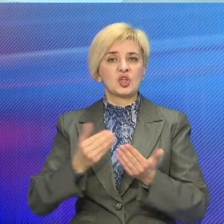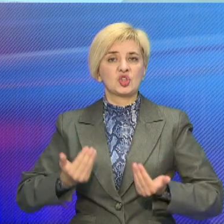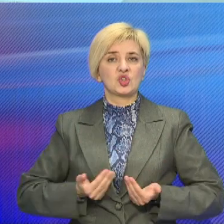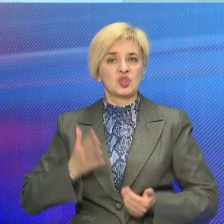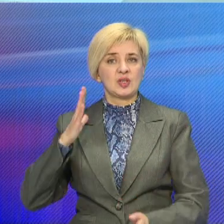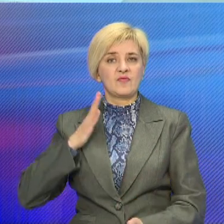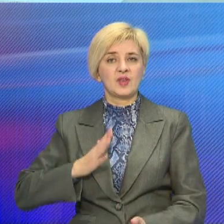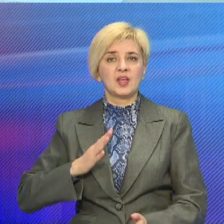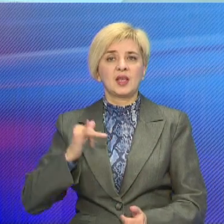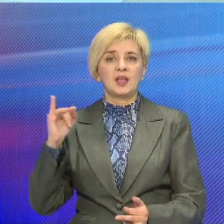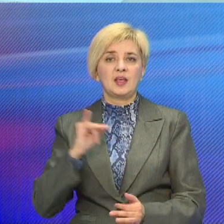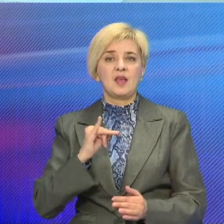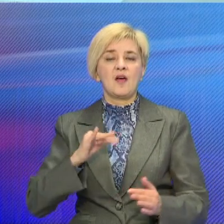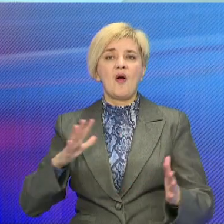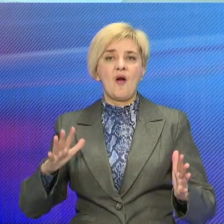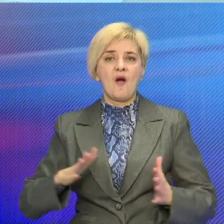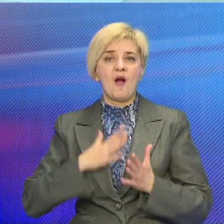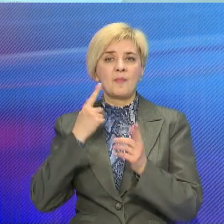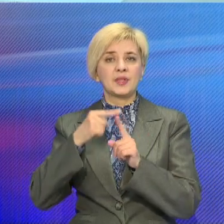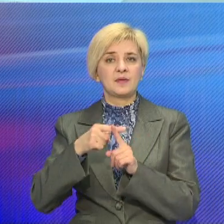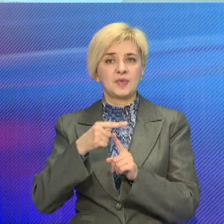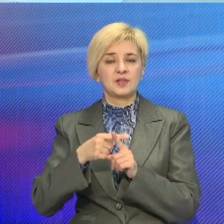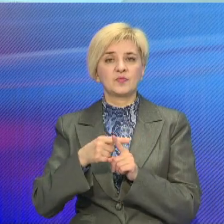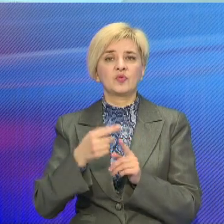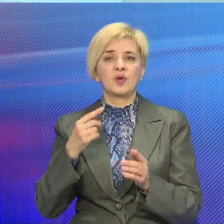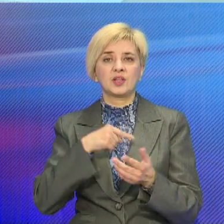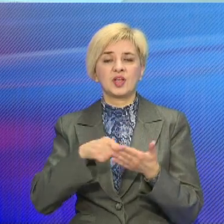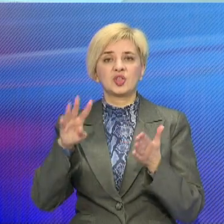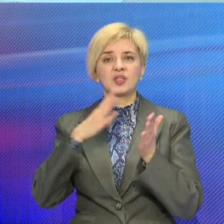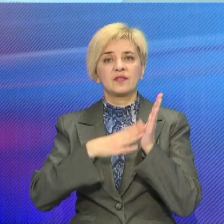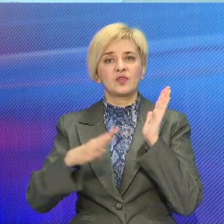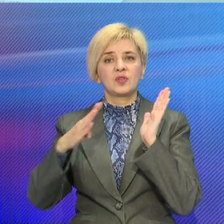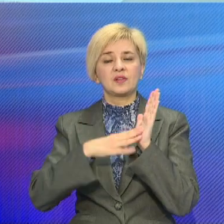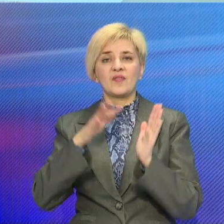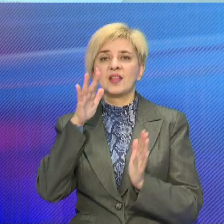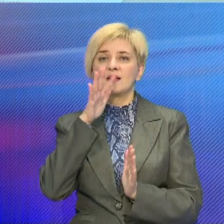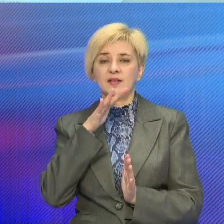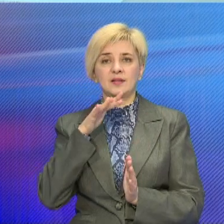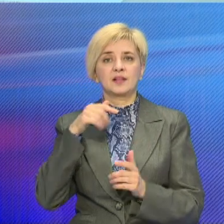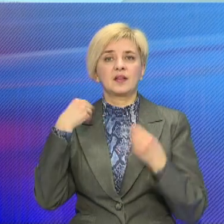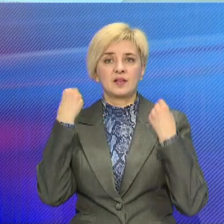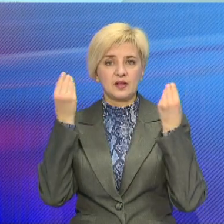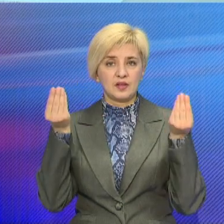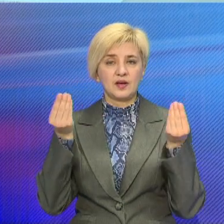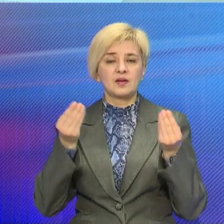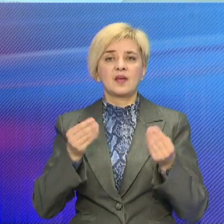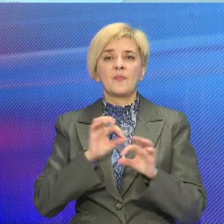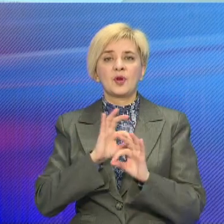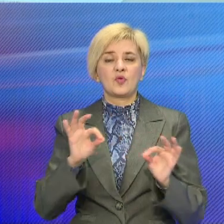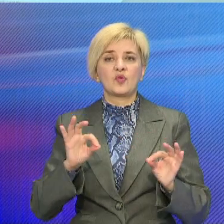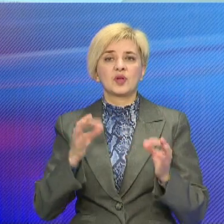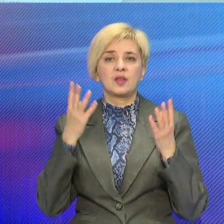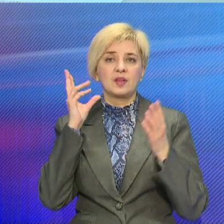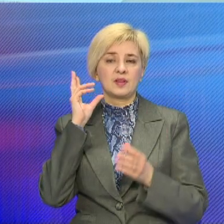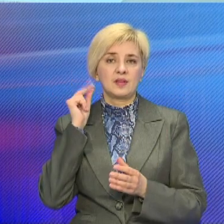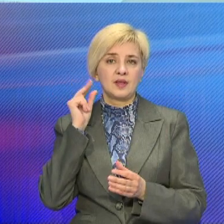и невычерпного оптимизму, означила 99-й день народжения. С пригожей датой шановную Гродинку повиншевали улады,